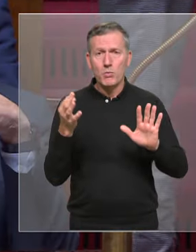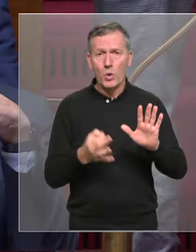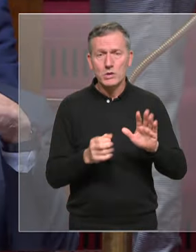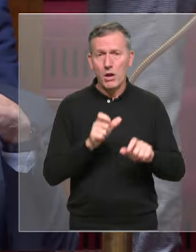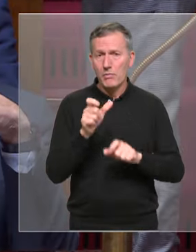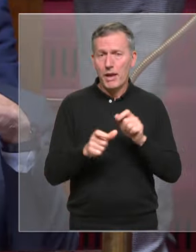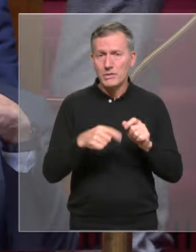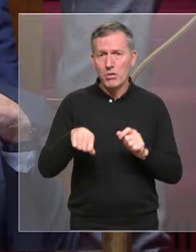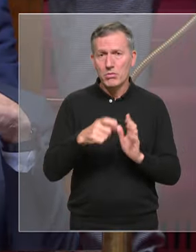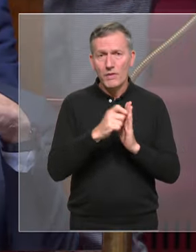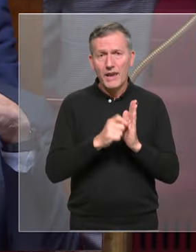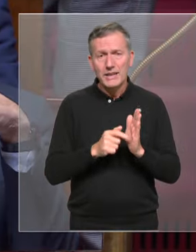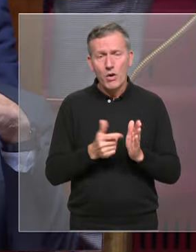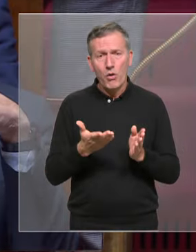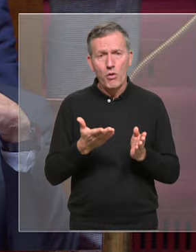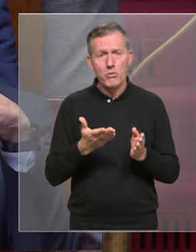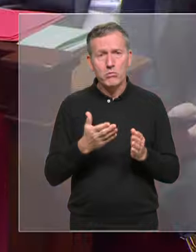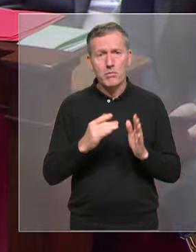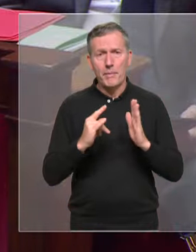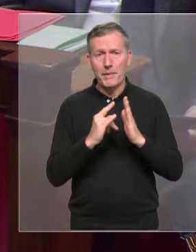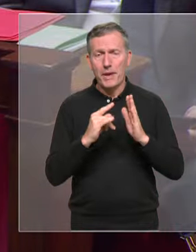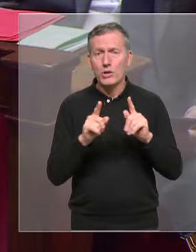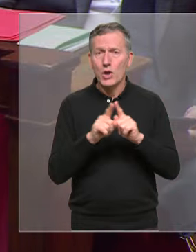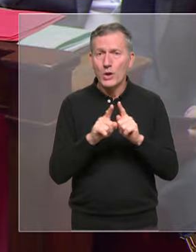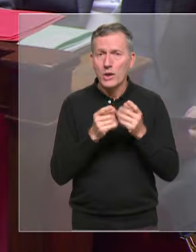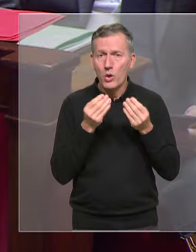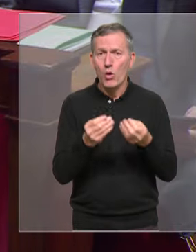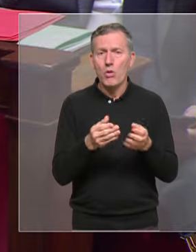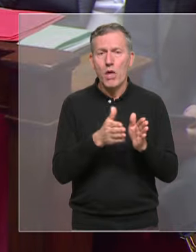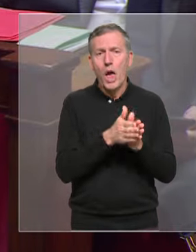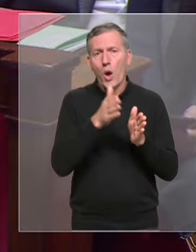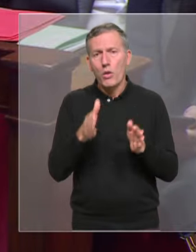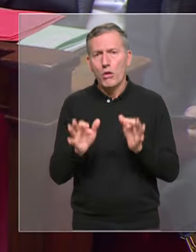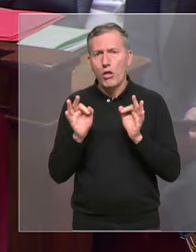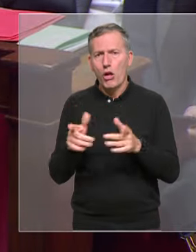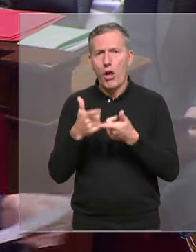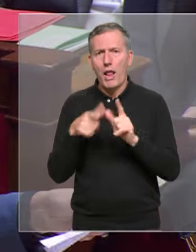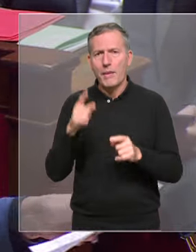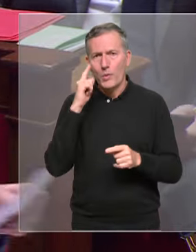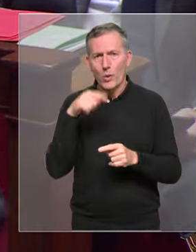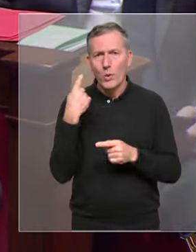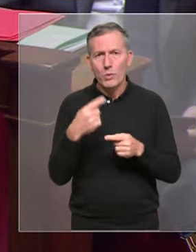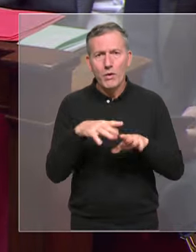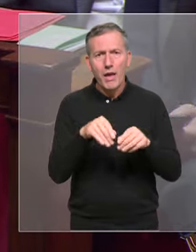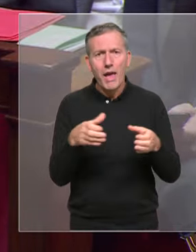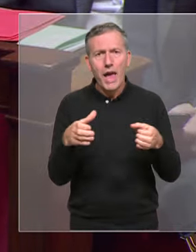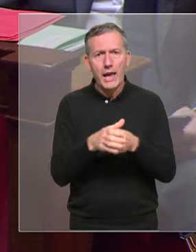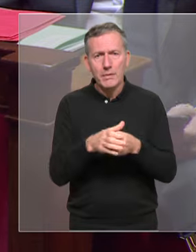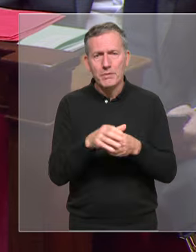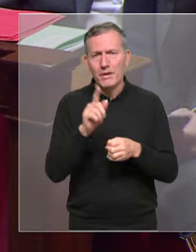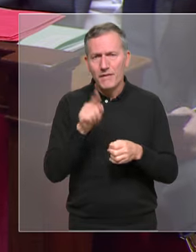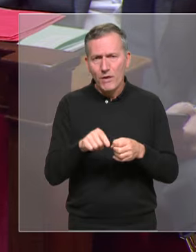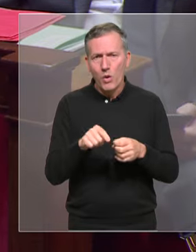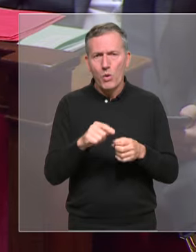des notifications MDPH et permet de libérer du temps aux équipes. En fait, il nous faut remettre